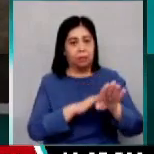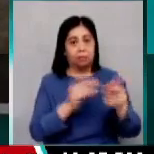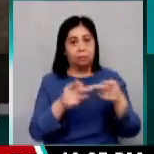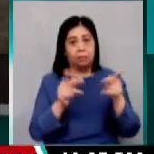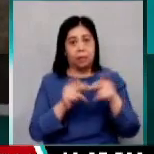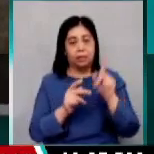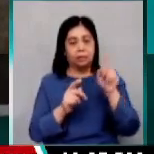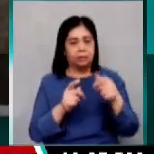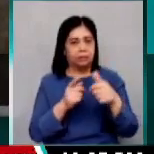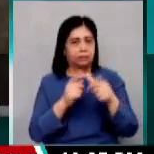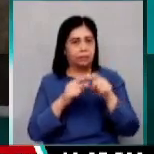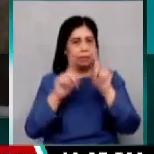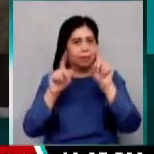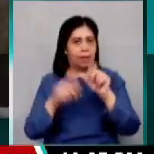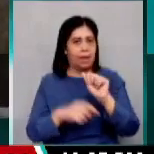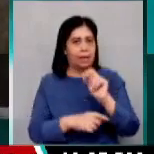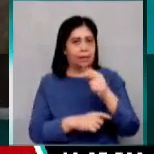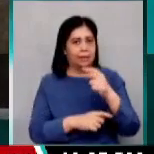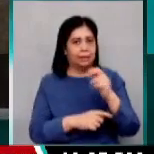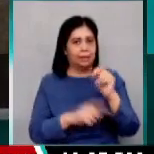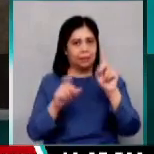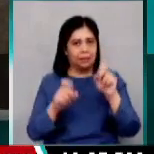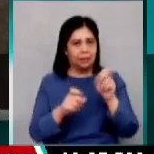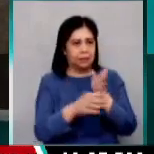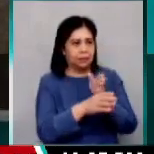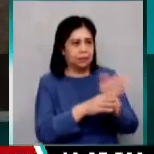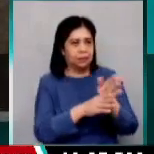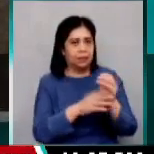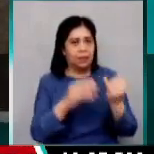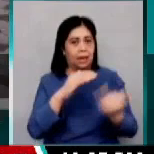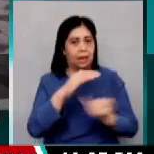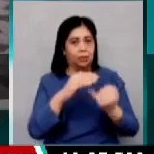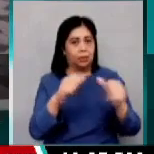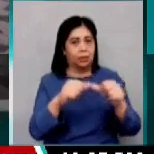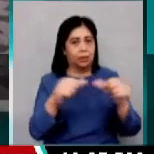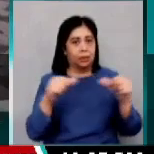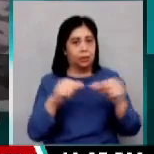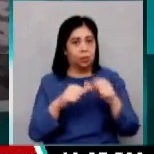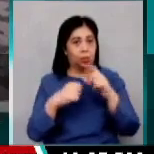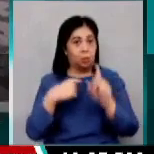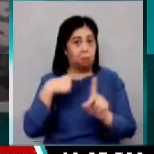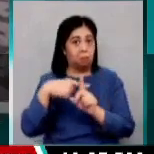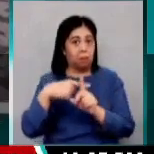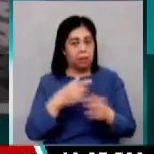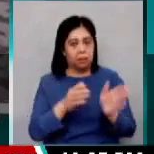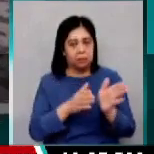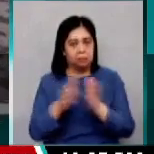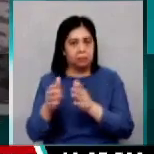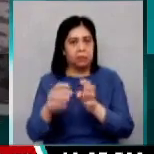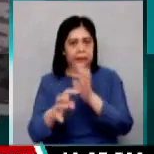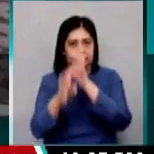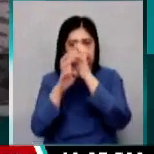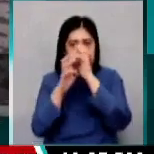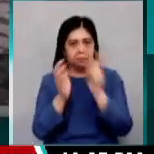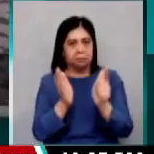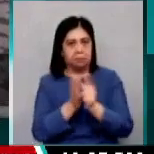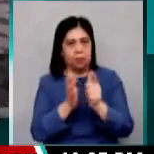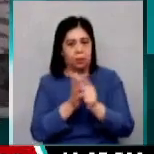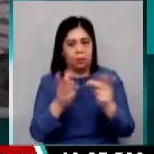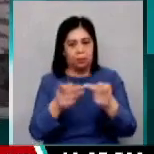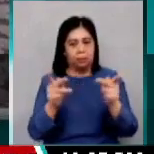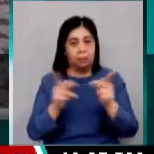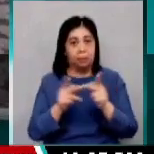sa antigen test. Diretso sa isolation area ang magpopositibo. Mahigpit na ipinagbabawal sa venue ang